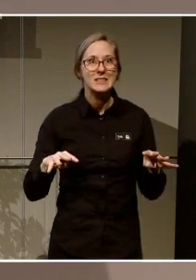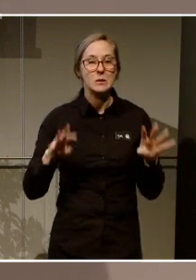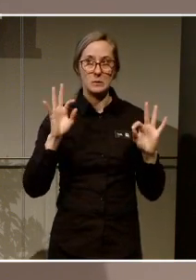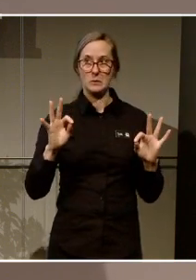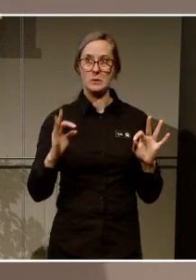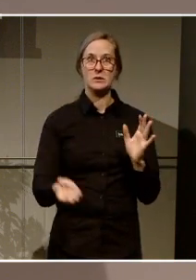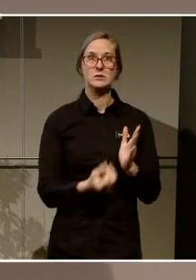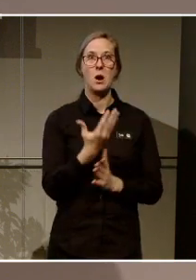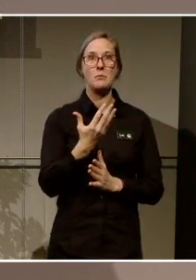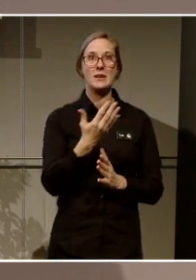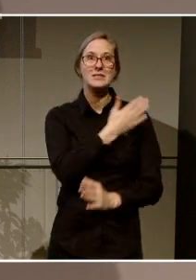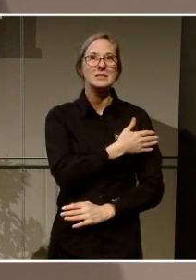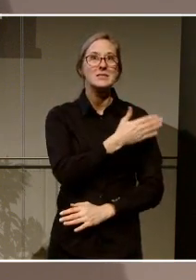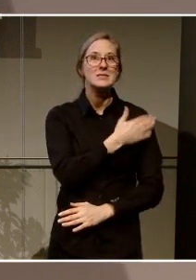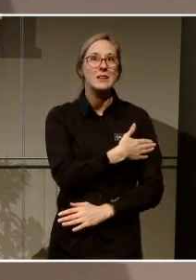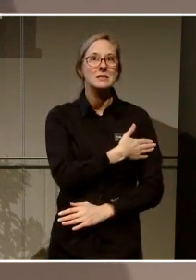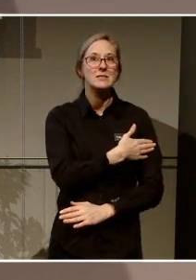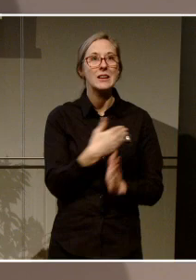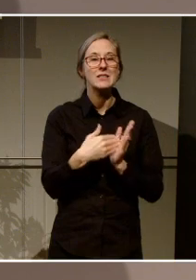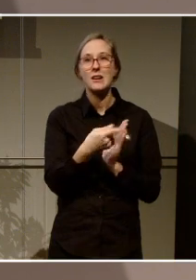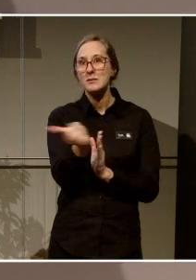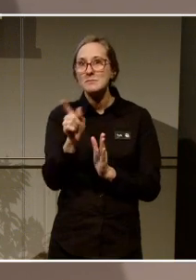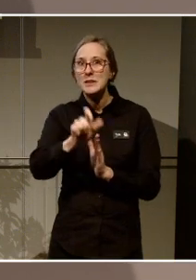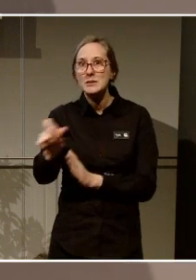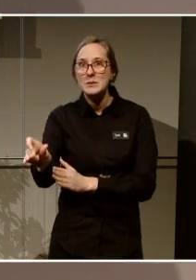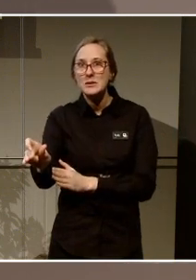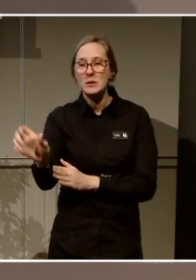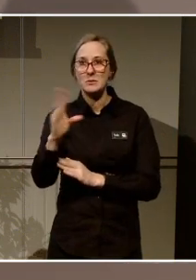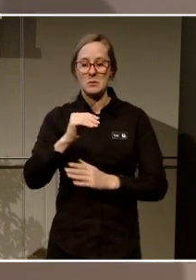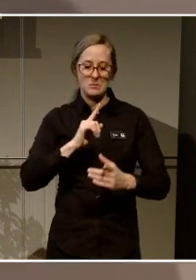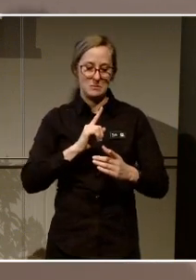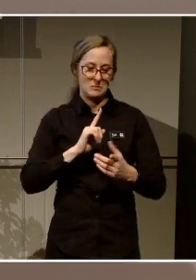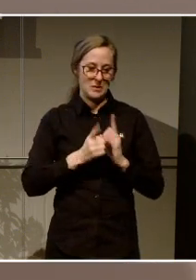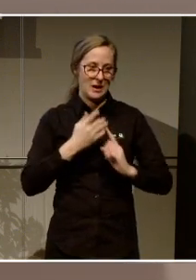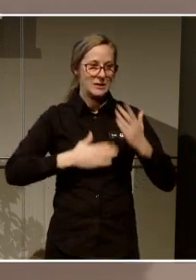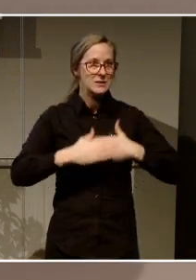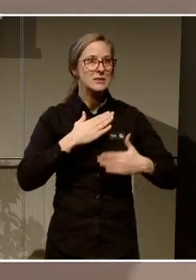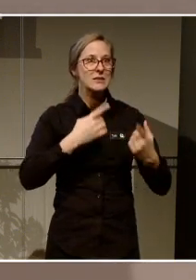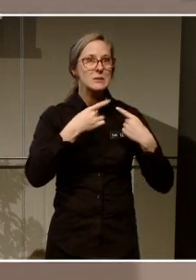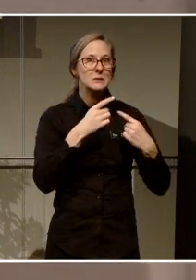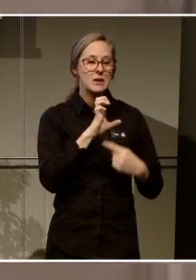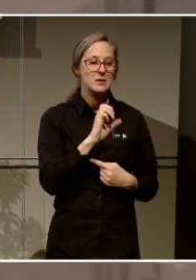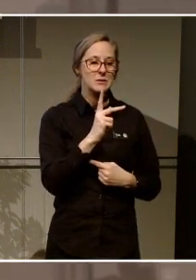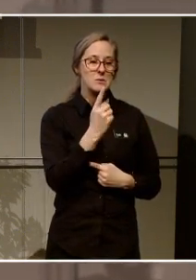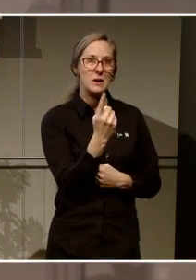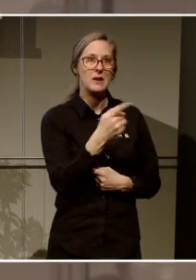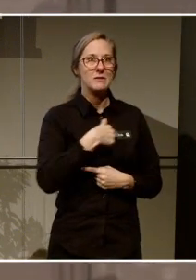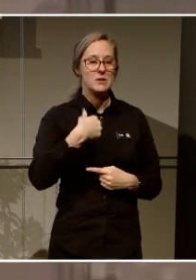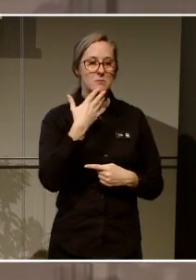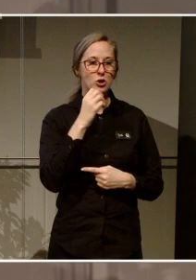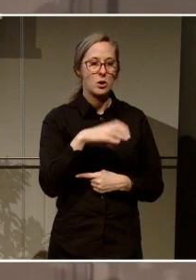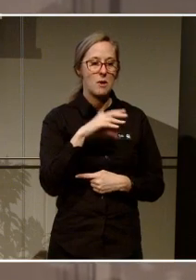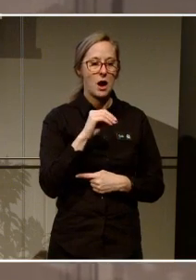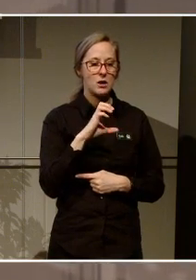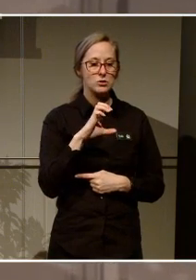Gör vi det? Här för vi faktiskt en väldigt intressant diskussion nu med SKL. Kan man börja med att prata om